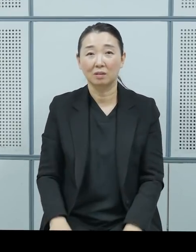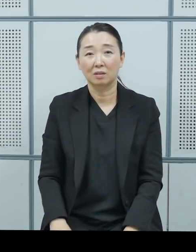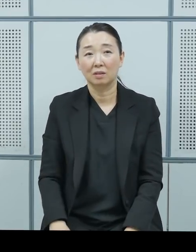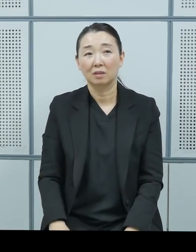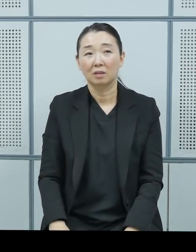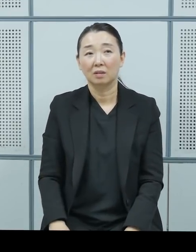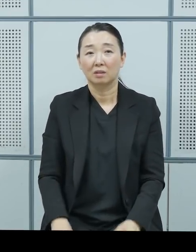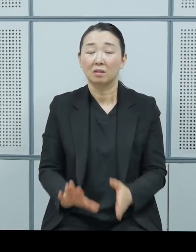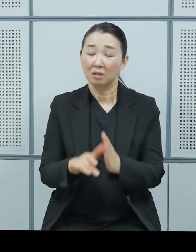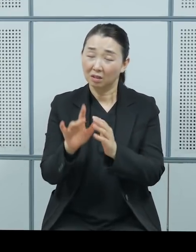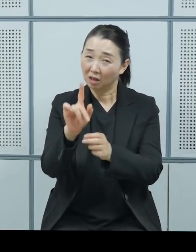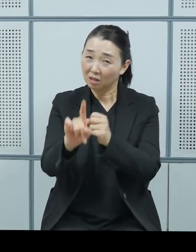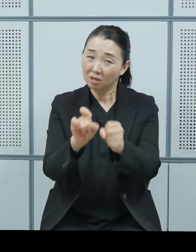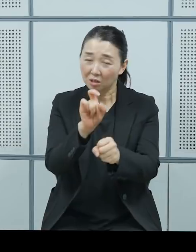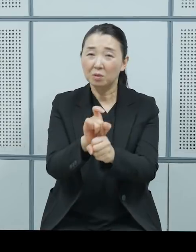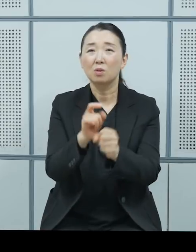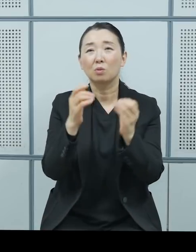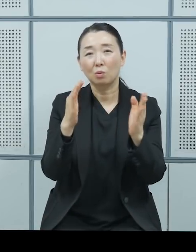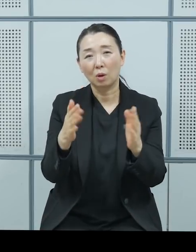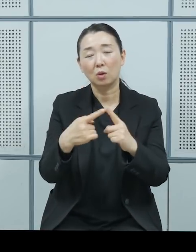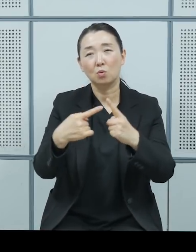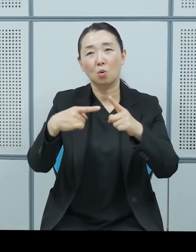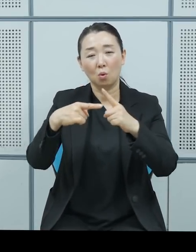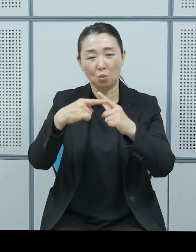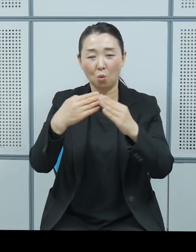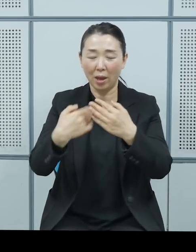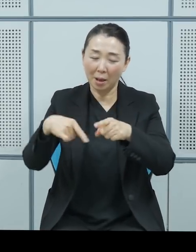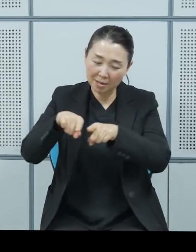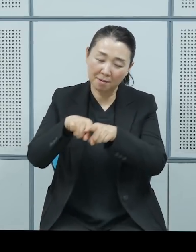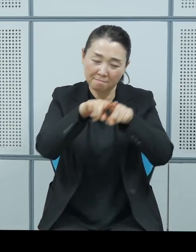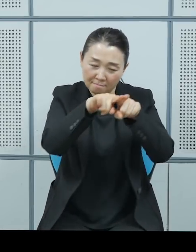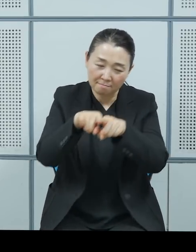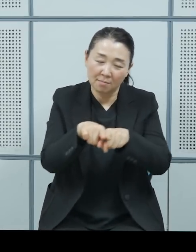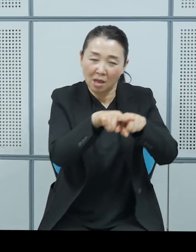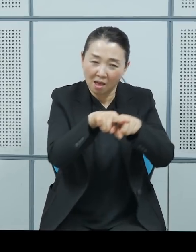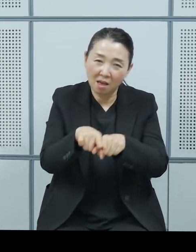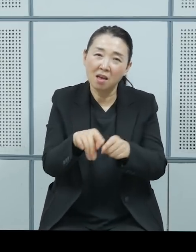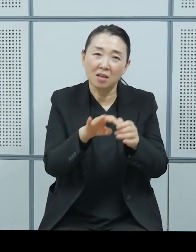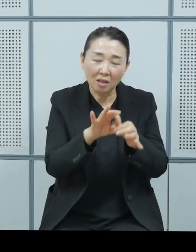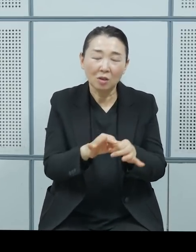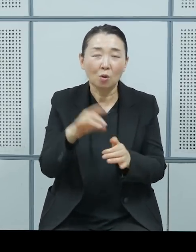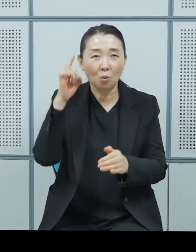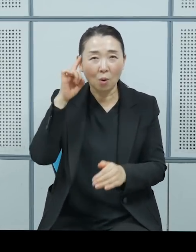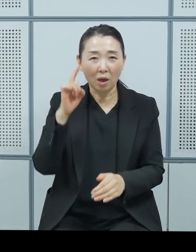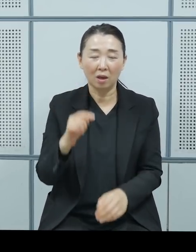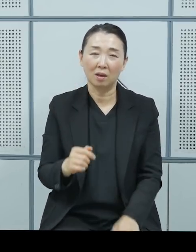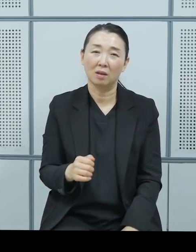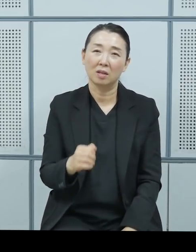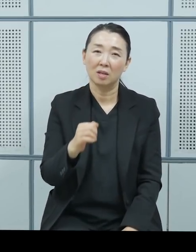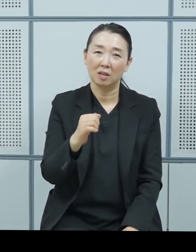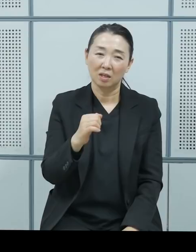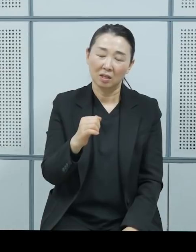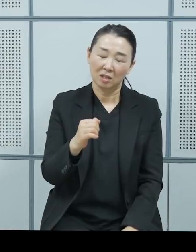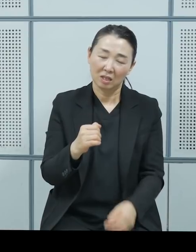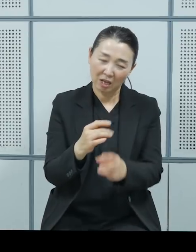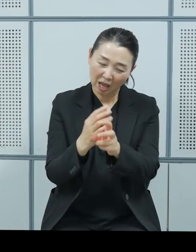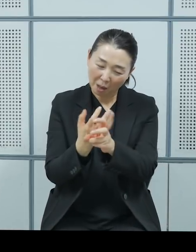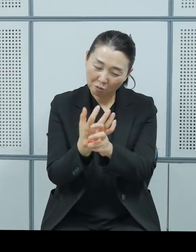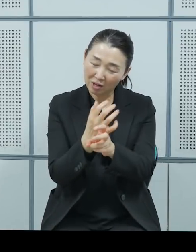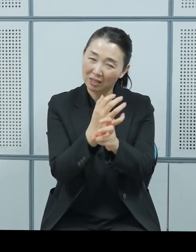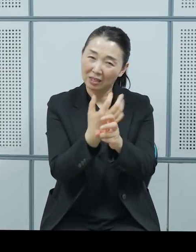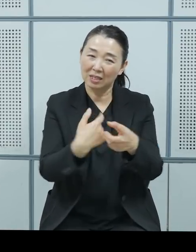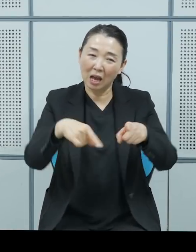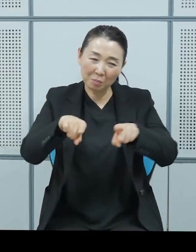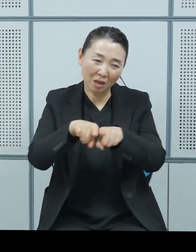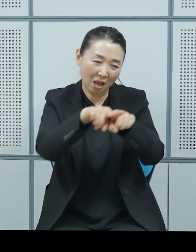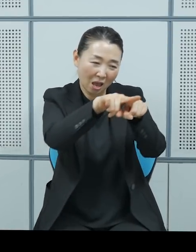그때는 한 11년 동안은 교회를 다 데려갔어요. 아이고. 매주일마다 아이고. 앰뷸런스를 불러서 네. 아내 데려가고 하면